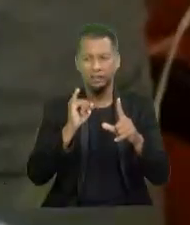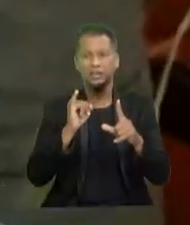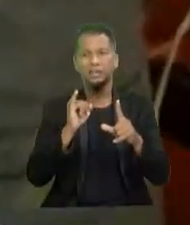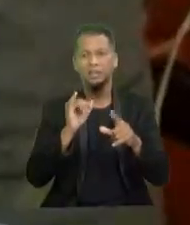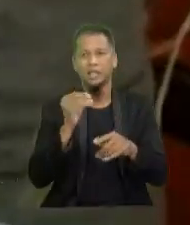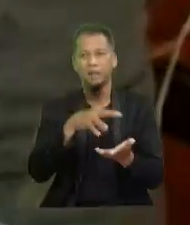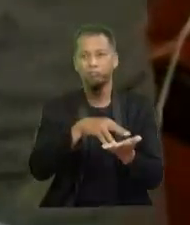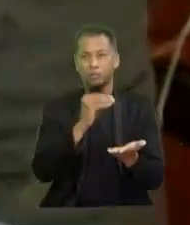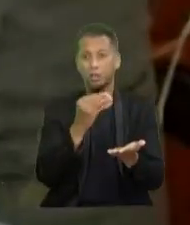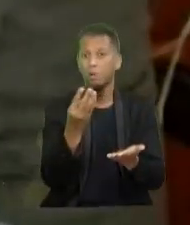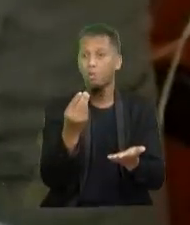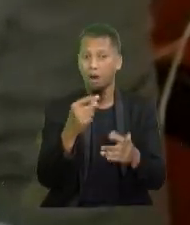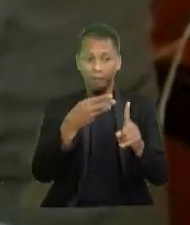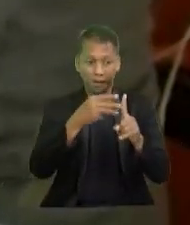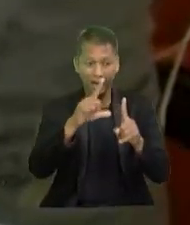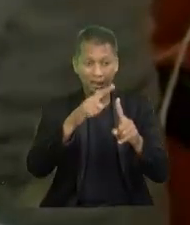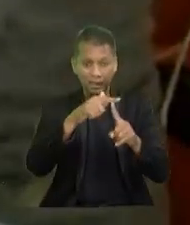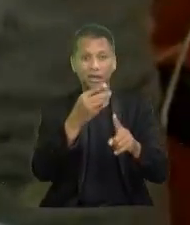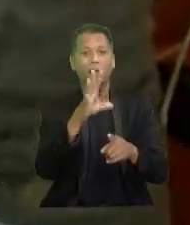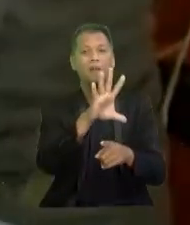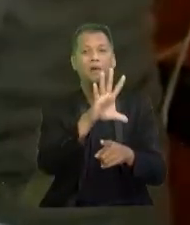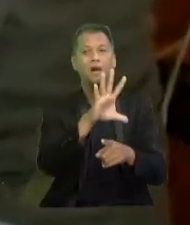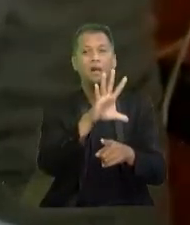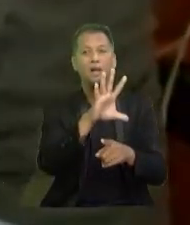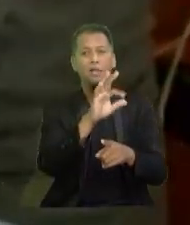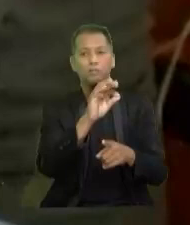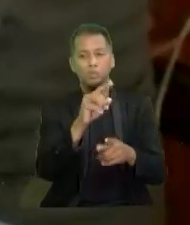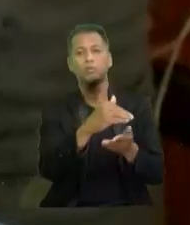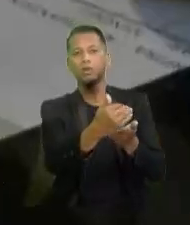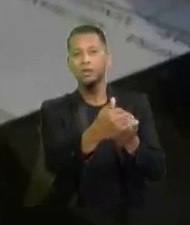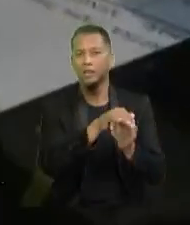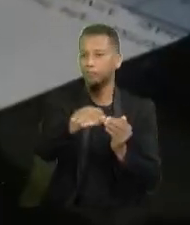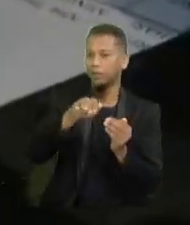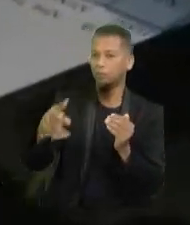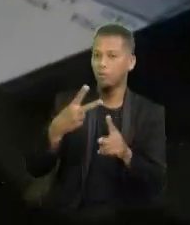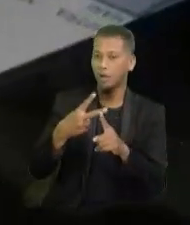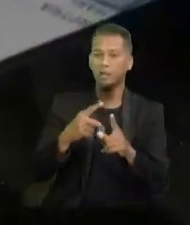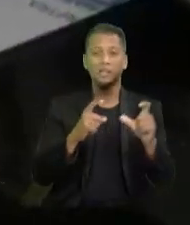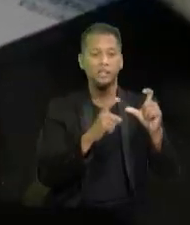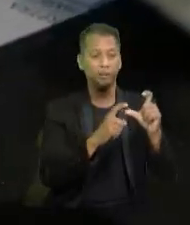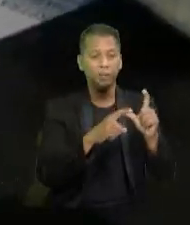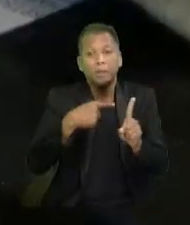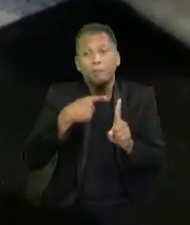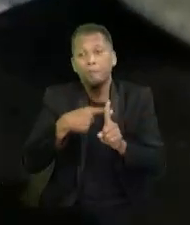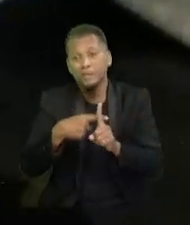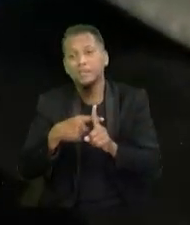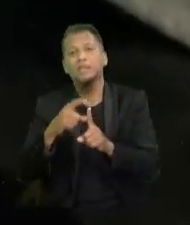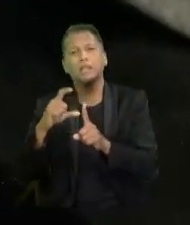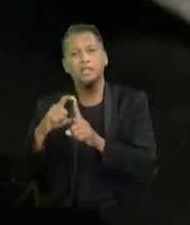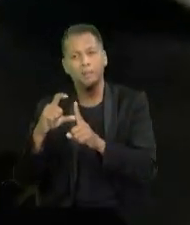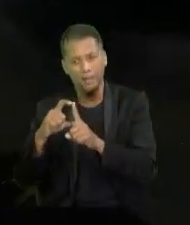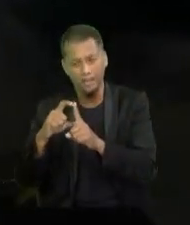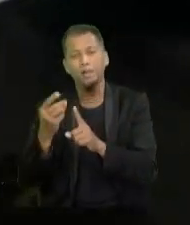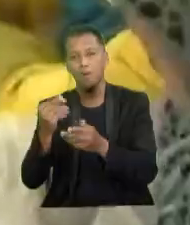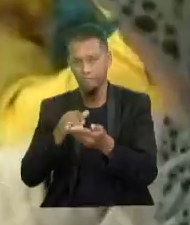disalurkan dalam dua tahap pada bulan September dan November atau awal Desember mendatang. Meski senang dengan bantuan sosial